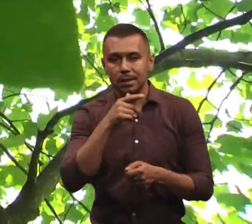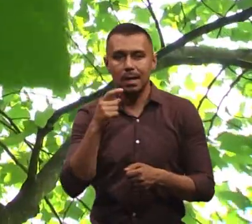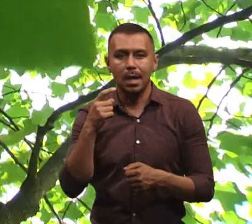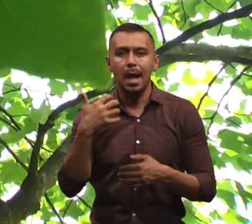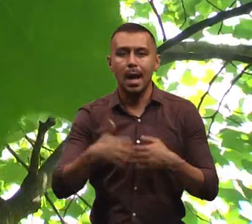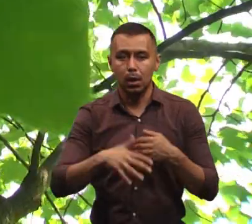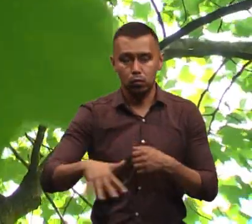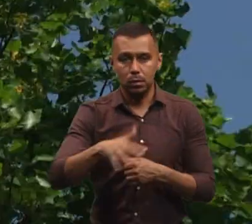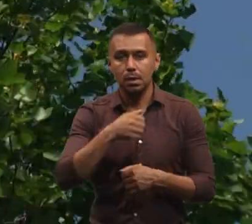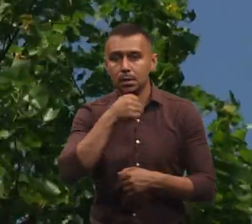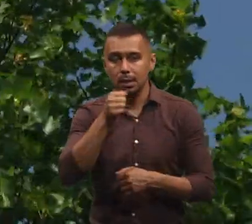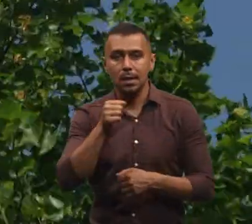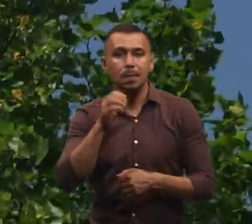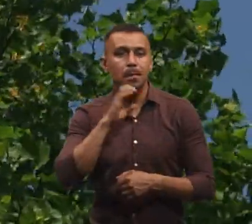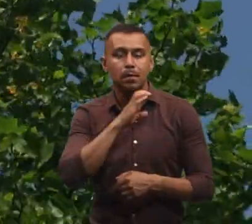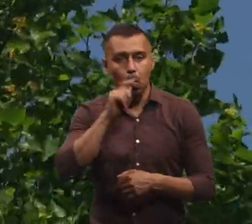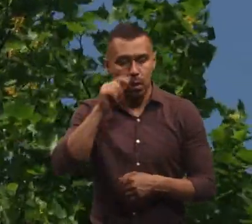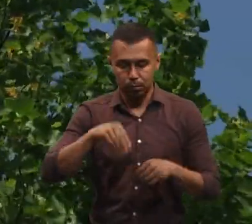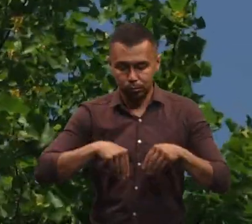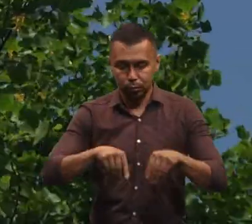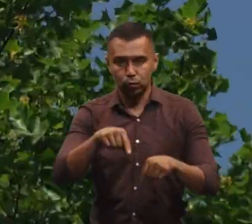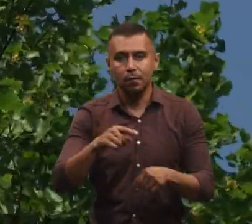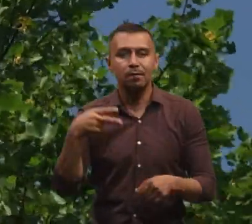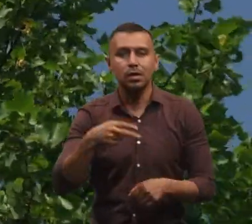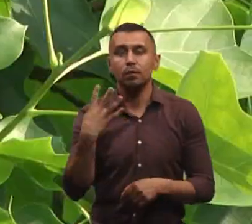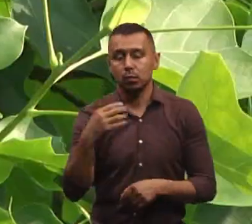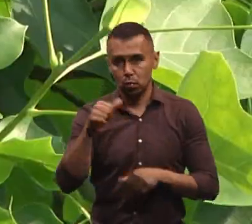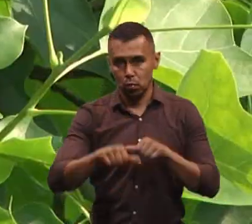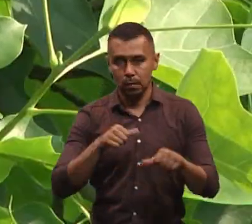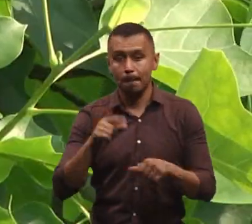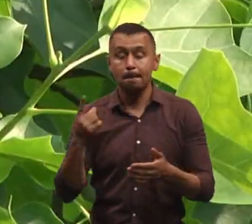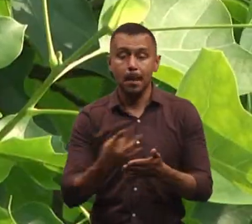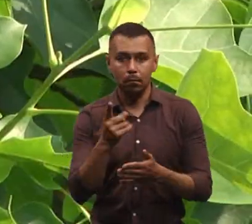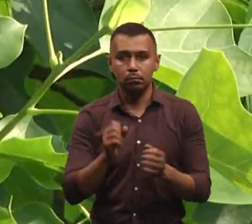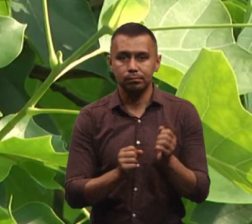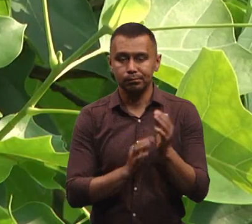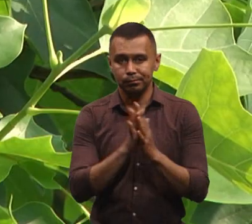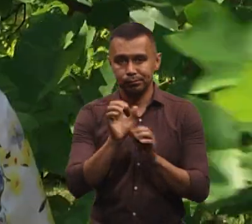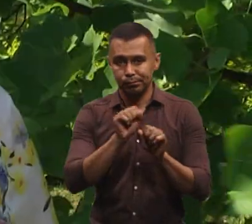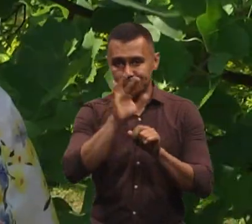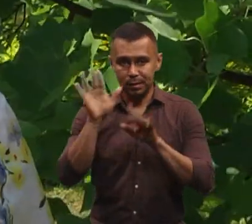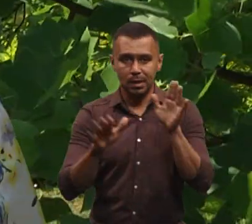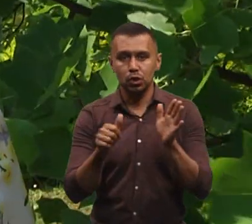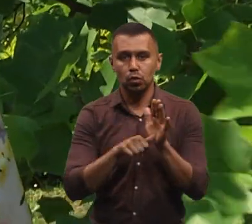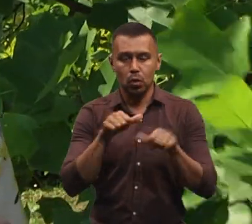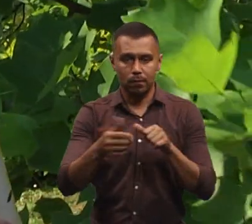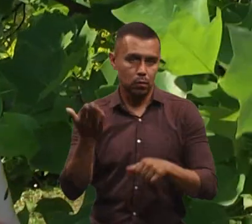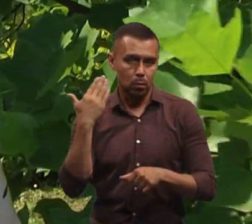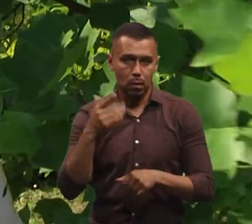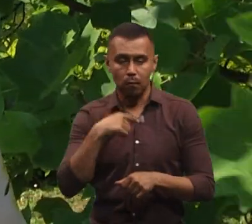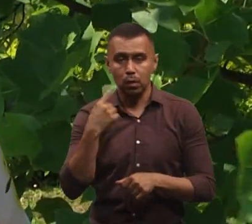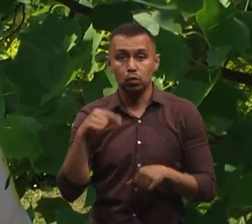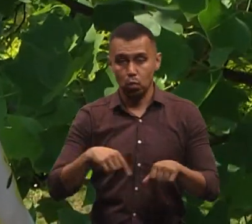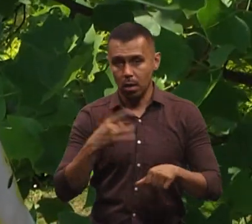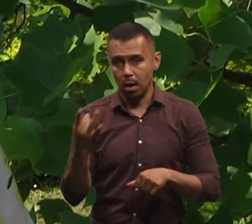Херсонщини. Старше з півдня України посадили тут у 2004 році. Вперше воно розквітло 6 років тому. Людмила Казімірова каже,